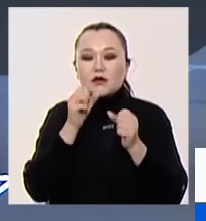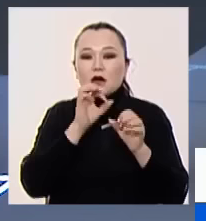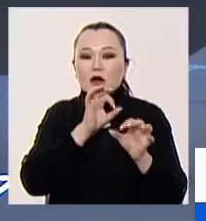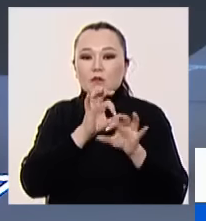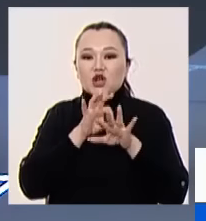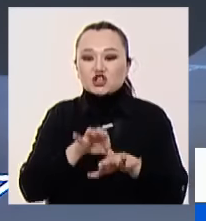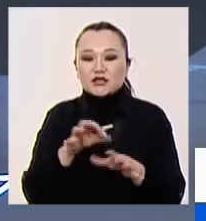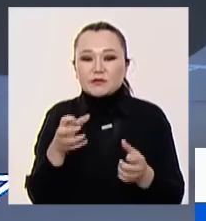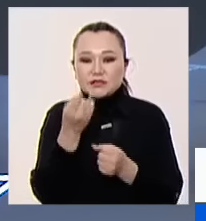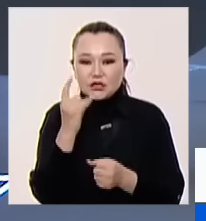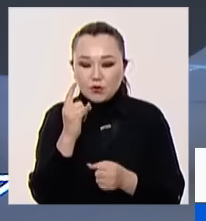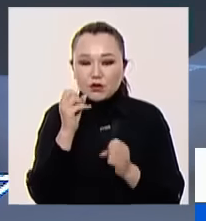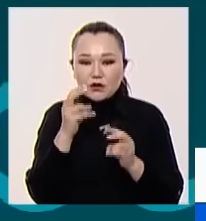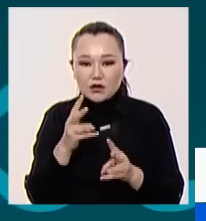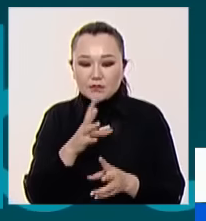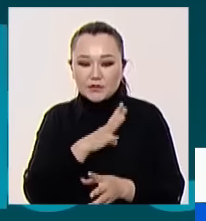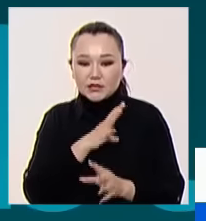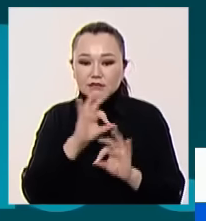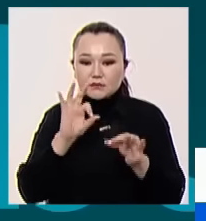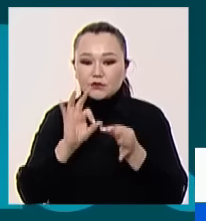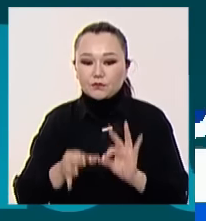расскажет Даля Насипова.